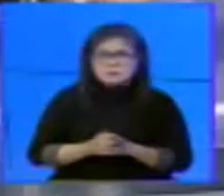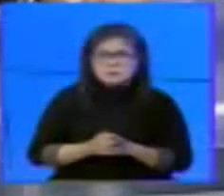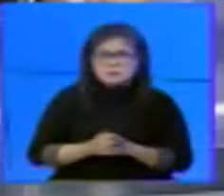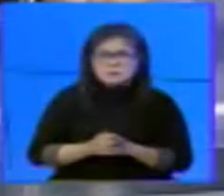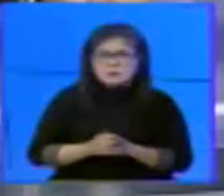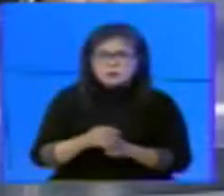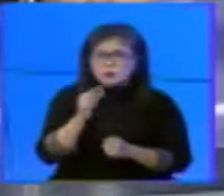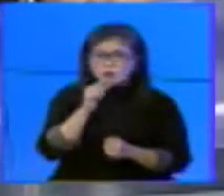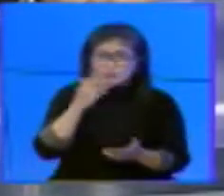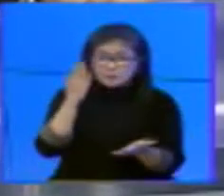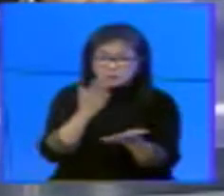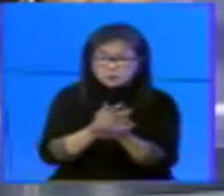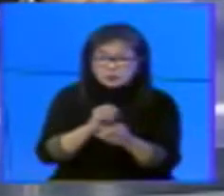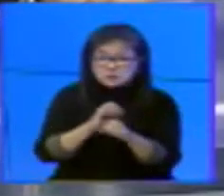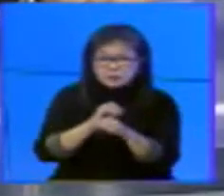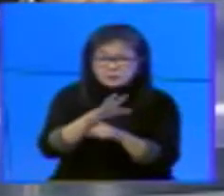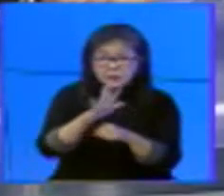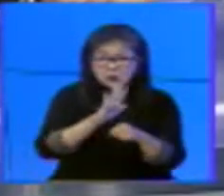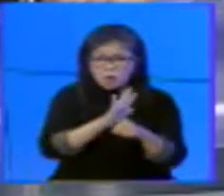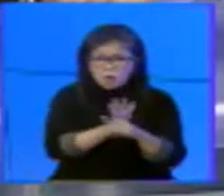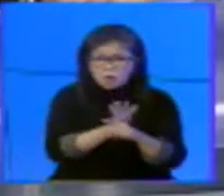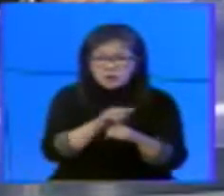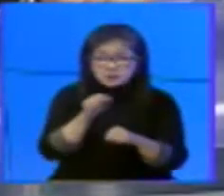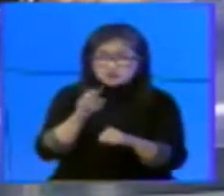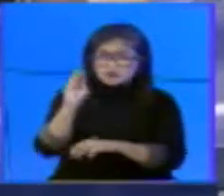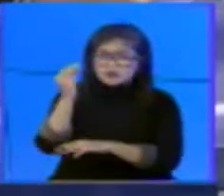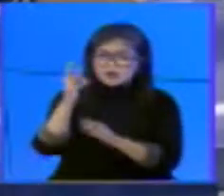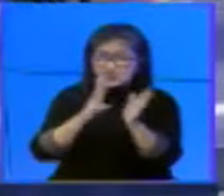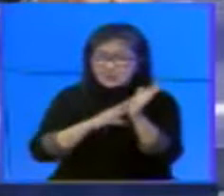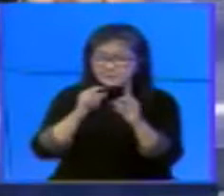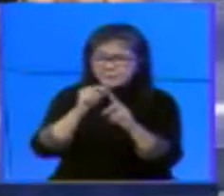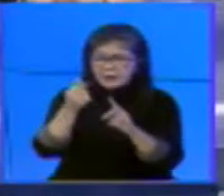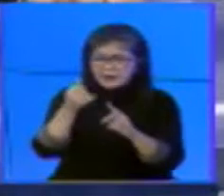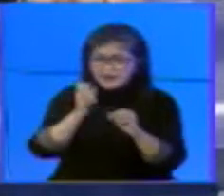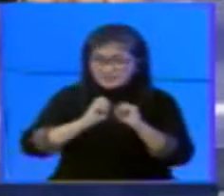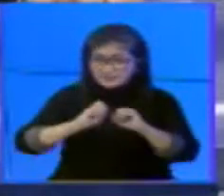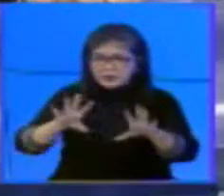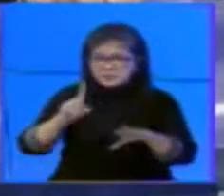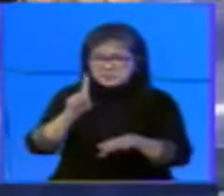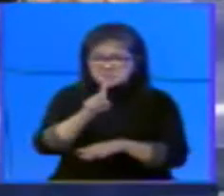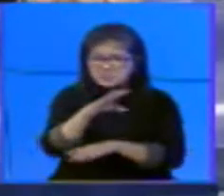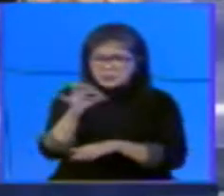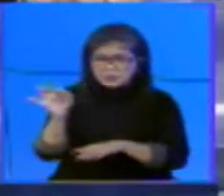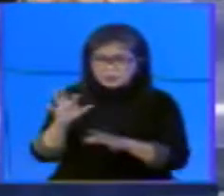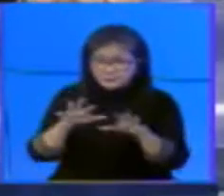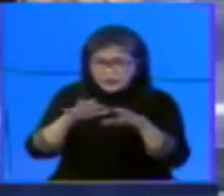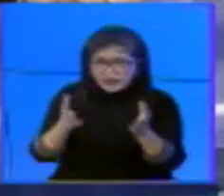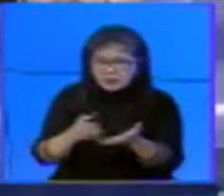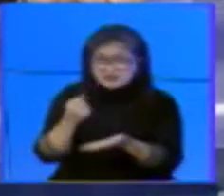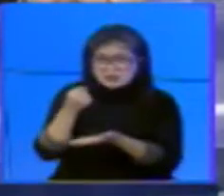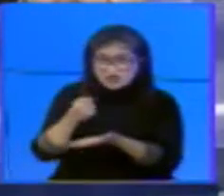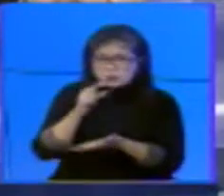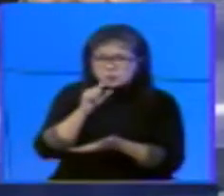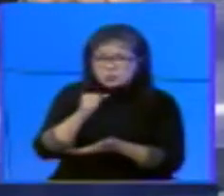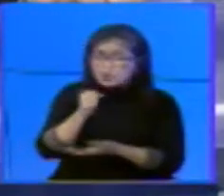Untuk memutus rantai penyebaran virus corona di ibu kota, MPR RI membagikan 1.000 paket kesehatan kepada wartawan dan pengemudi